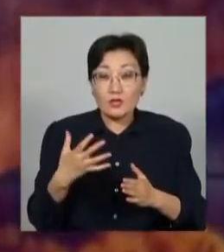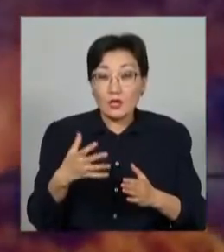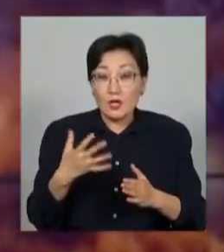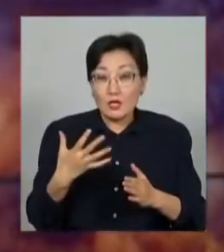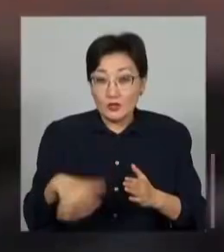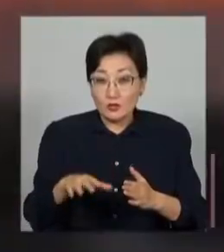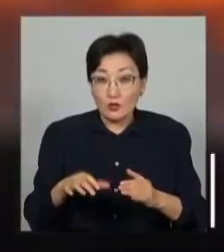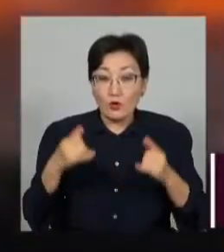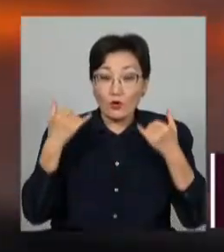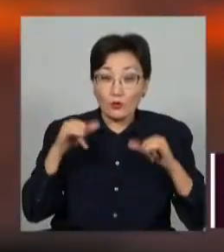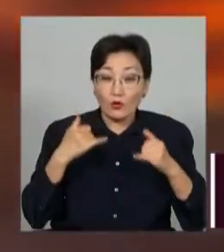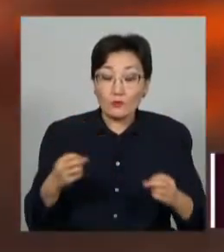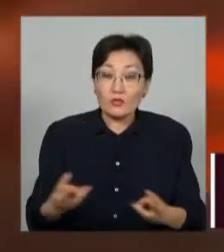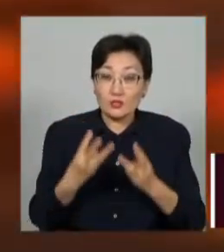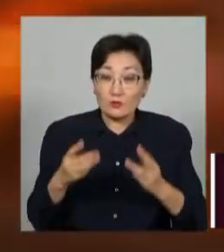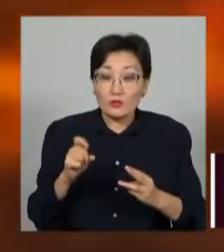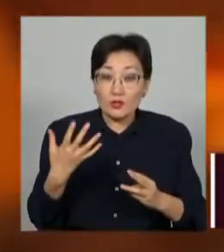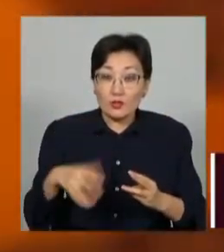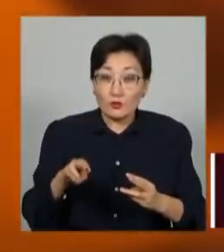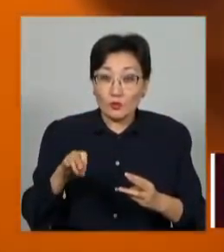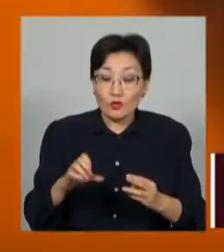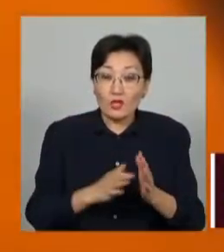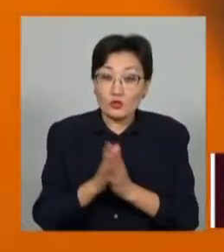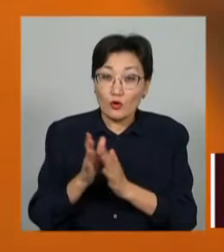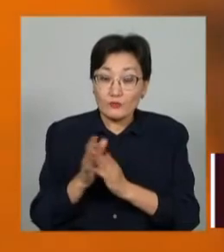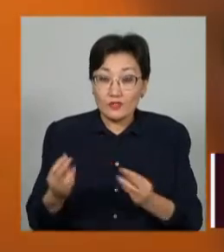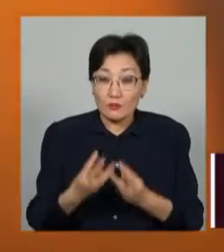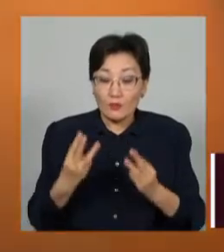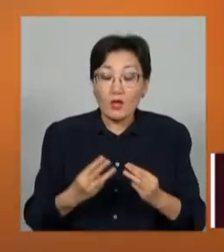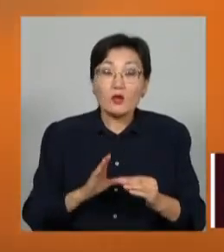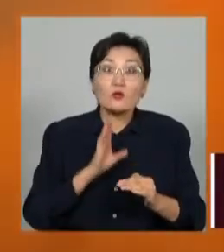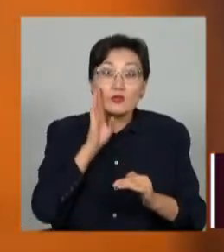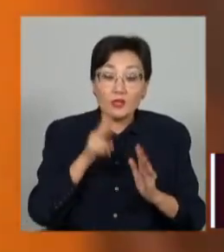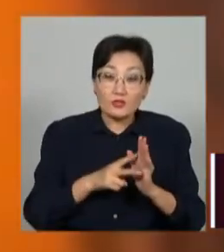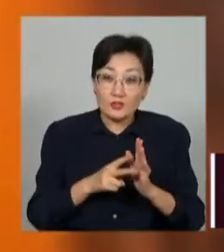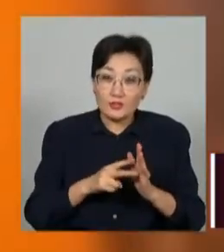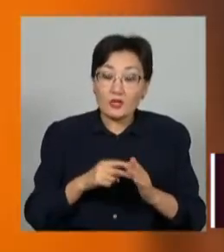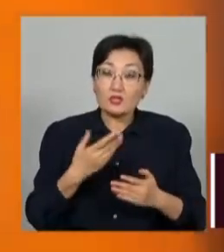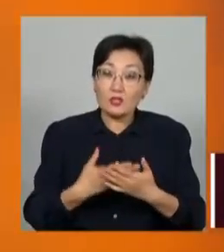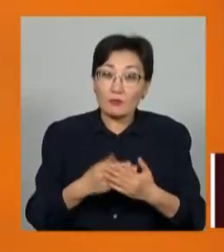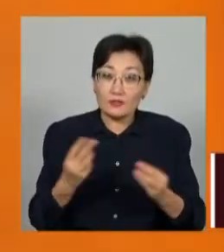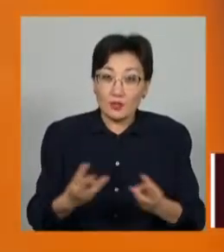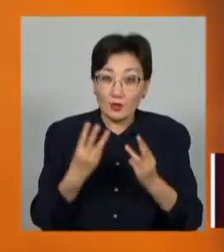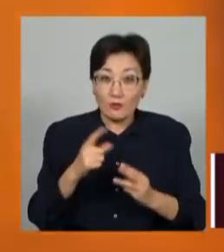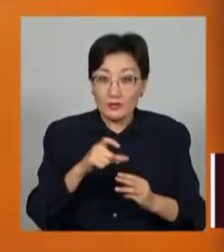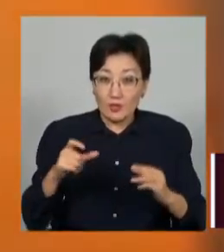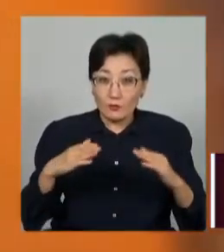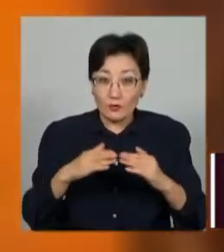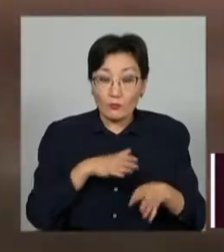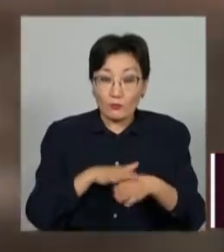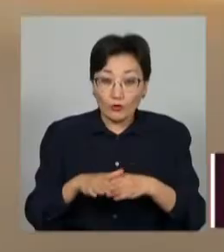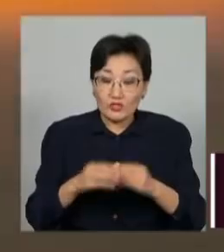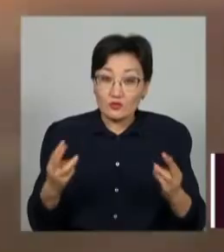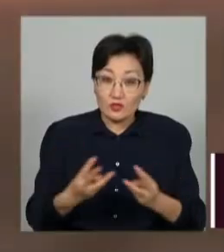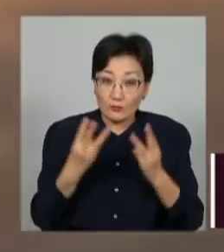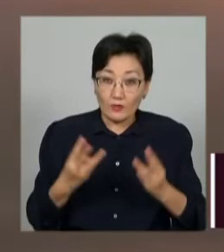тапты. 150 тонна шөп жанып кеткен. Тілсіз жау бүгін таңға жетілер шамасында тұтанып, шаруа қожалығының екі қабатты ғимаратын түгел